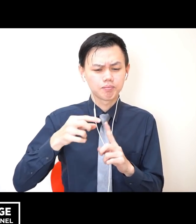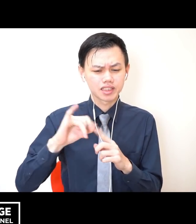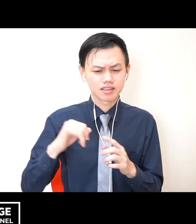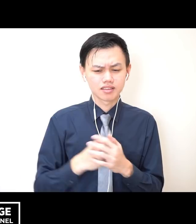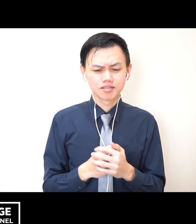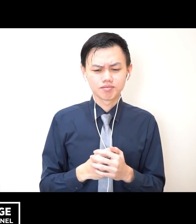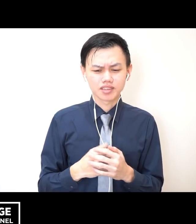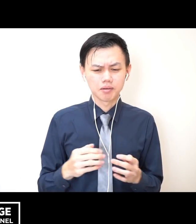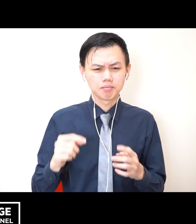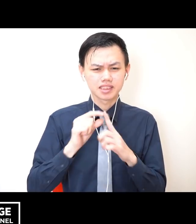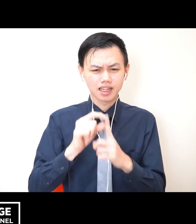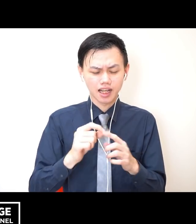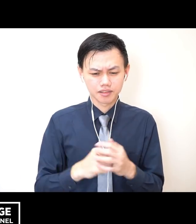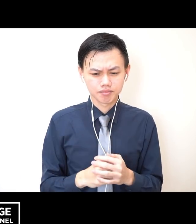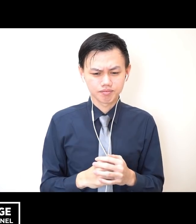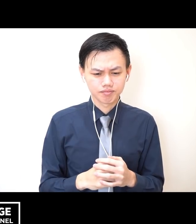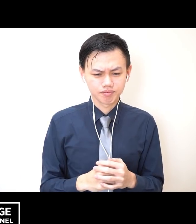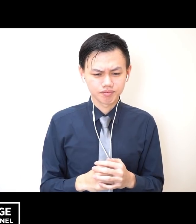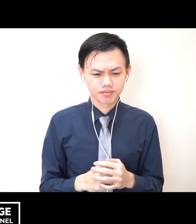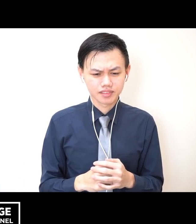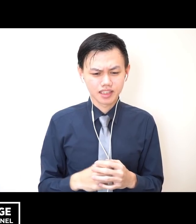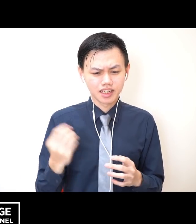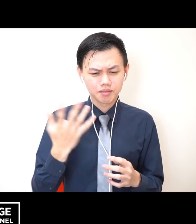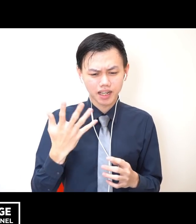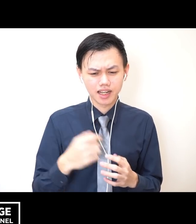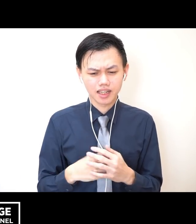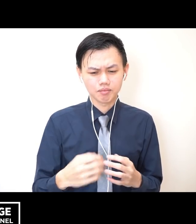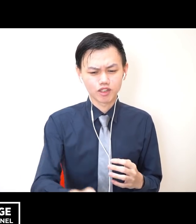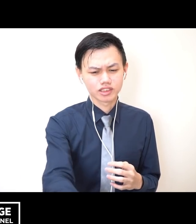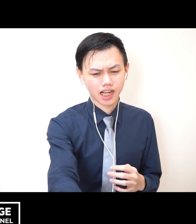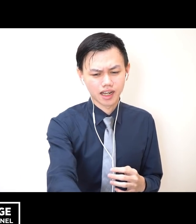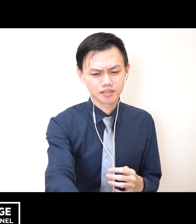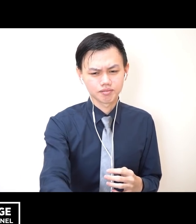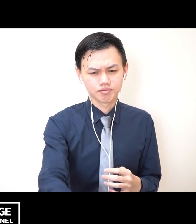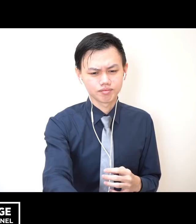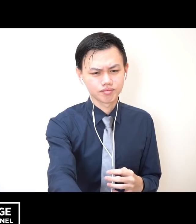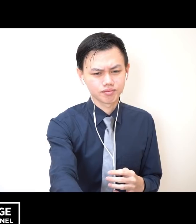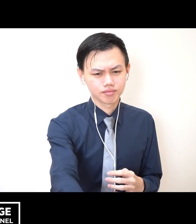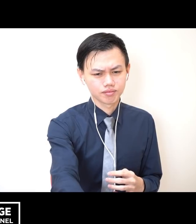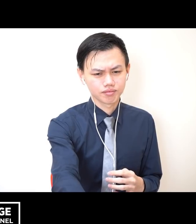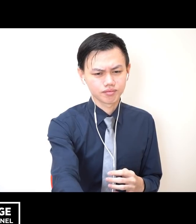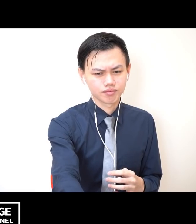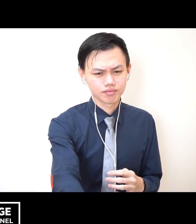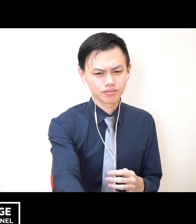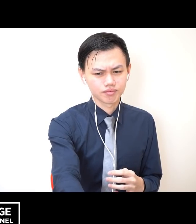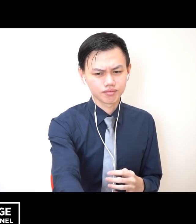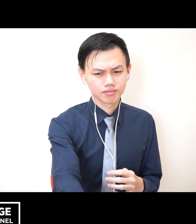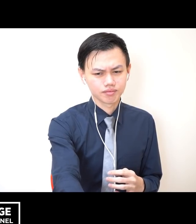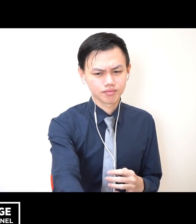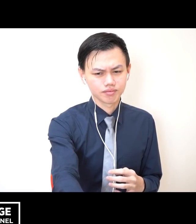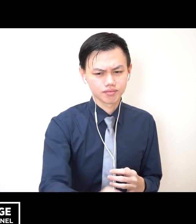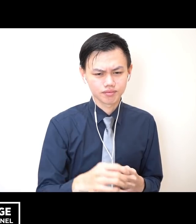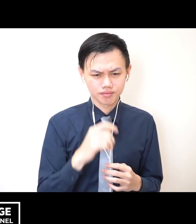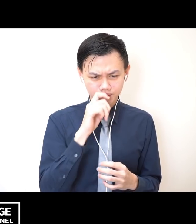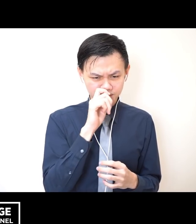kamu masing-masing memiliki sikap yang sama seperti sikap yang ada pada Kristus Yesus.